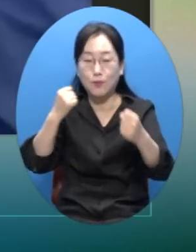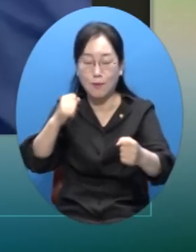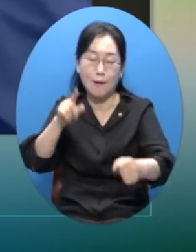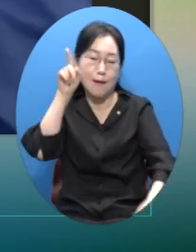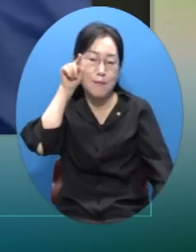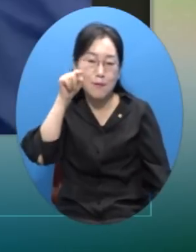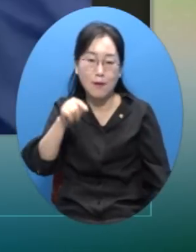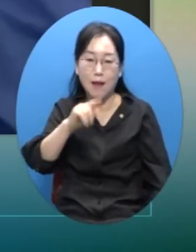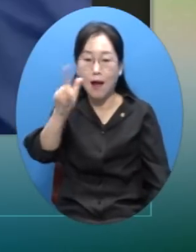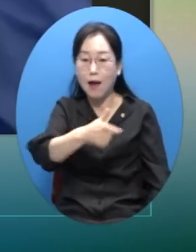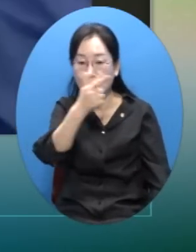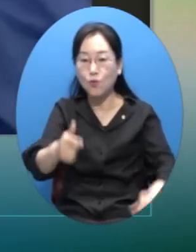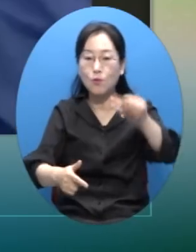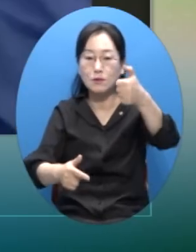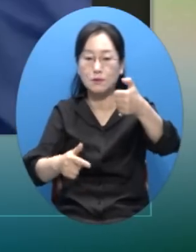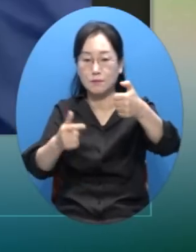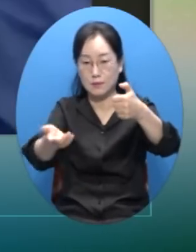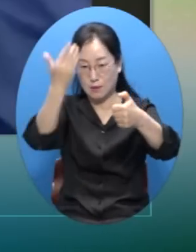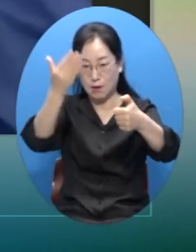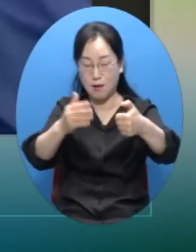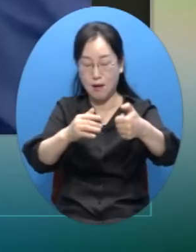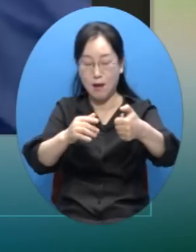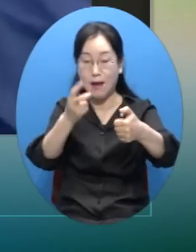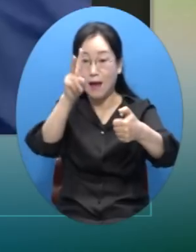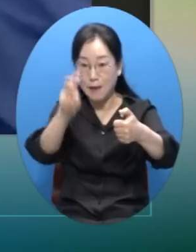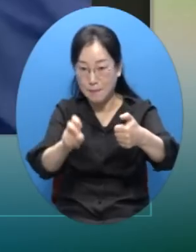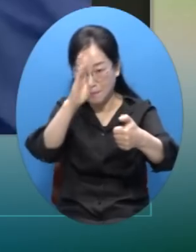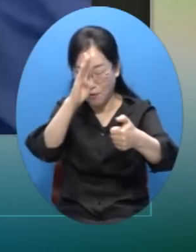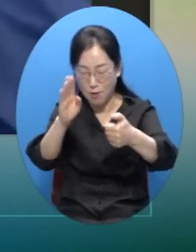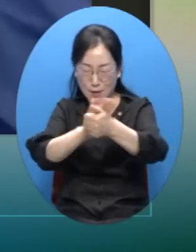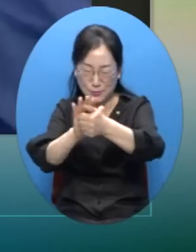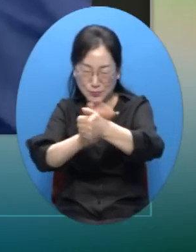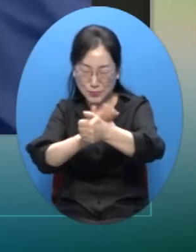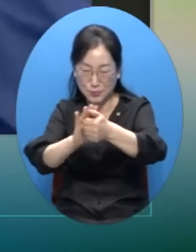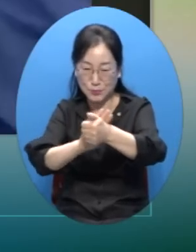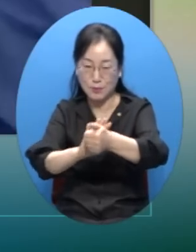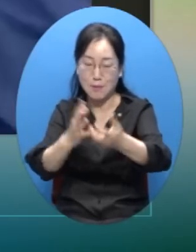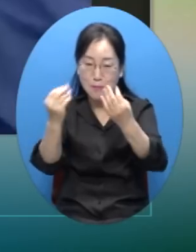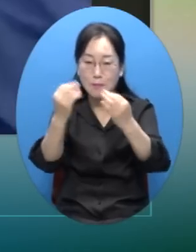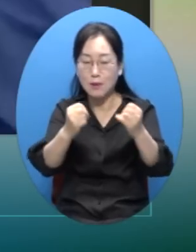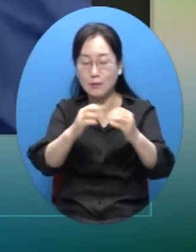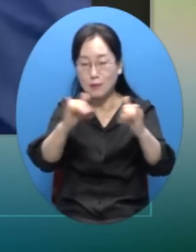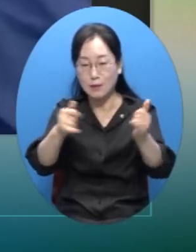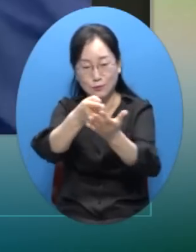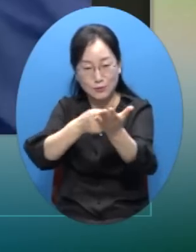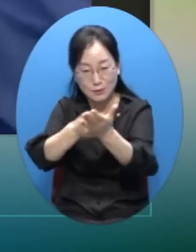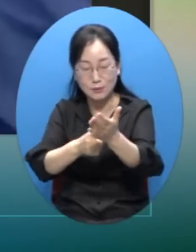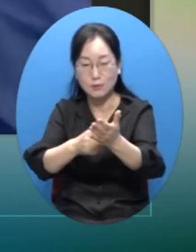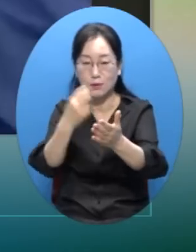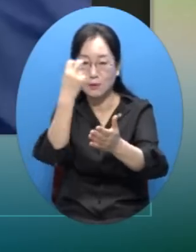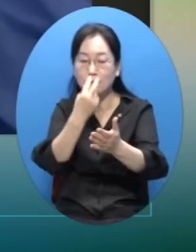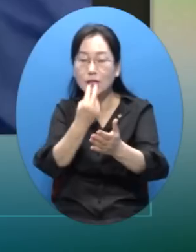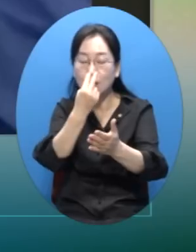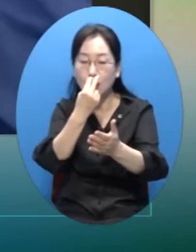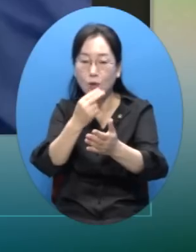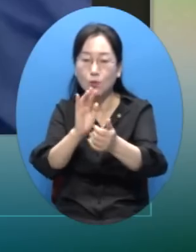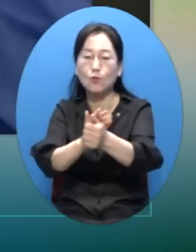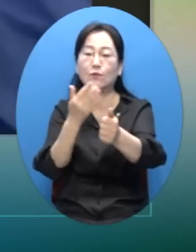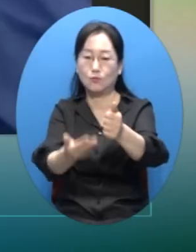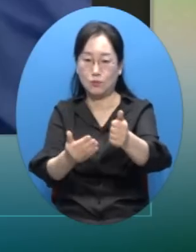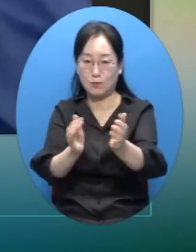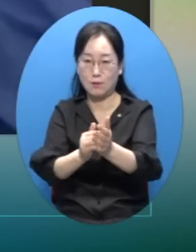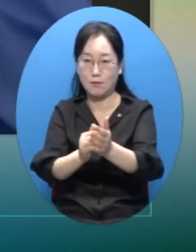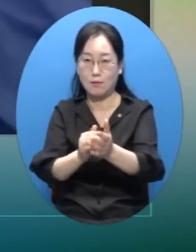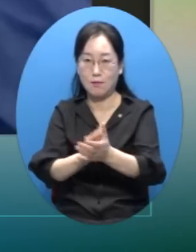매일같이 하루에 50명씩 암 환자들을 돌보며 저들을 치료하고 수천 명의 생명을 살리고 10년 동안